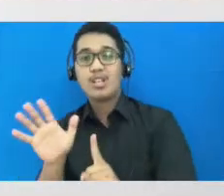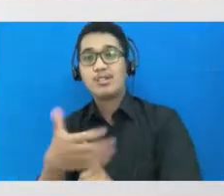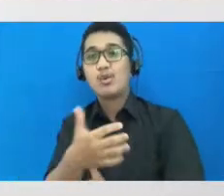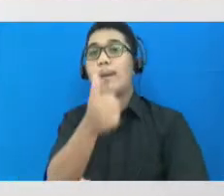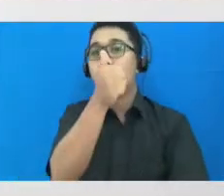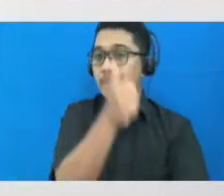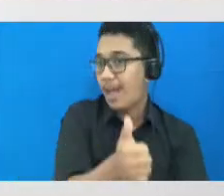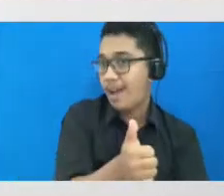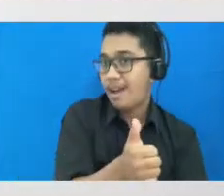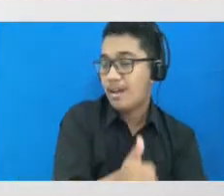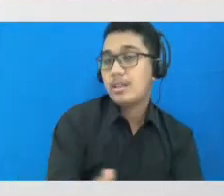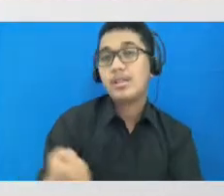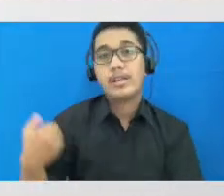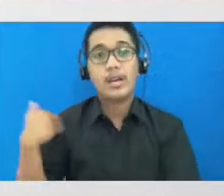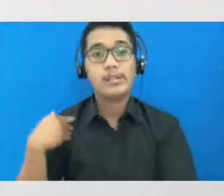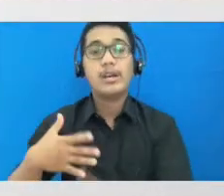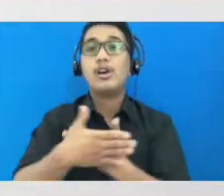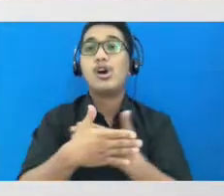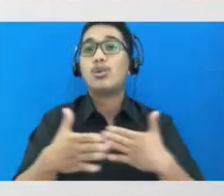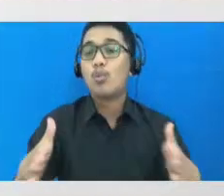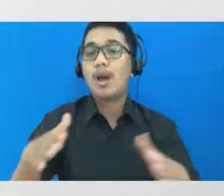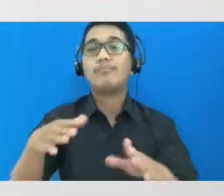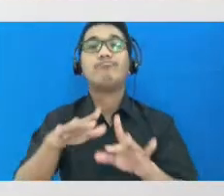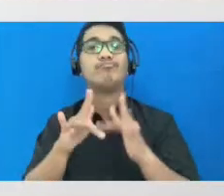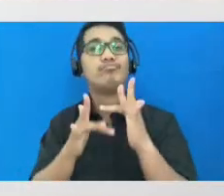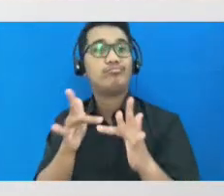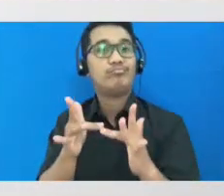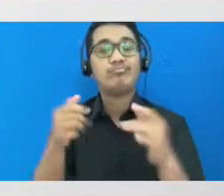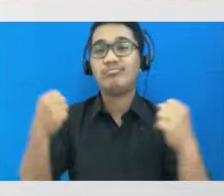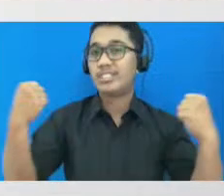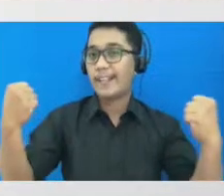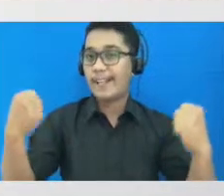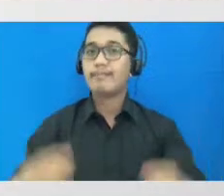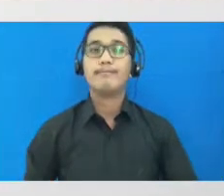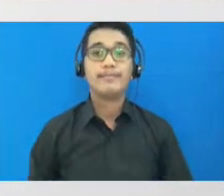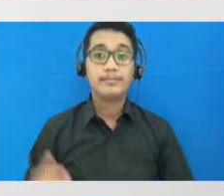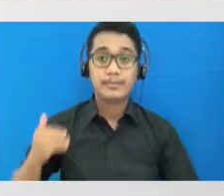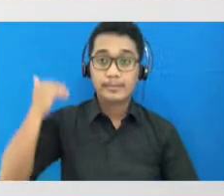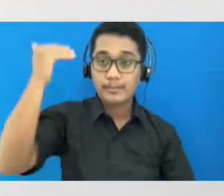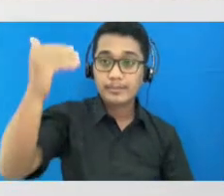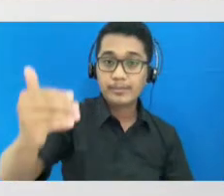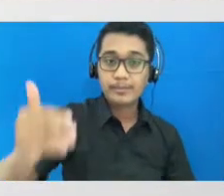dan juga memiliki ruang cyber yang sehat. Boleh lanjut?